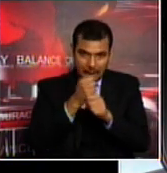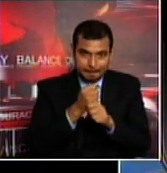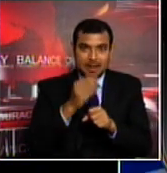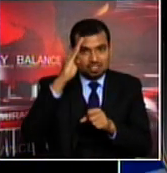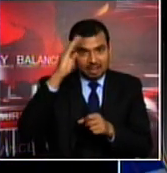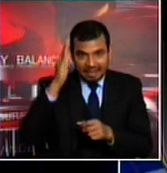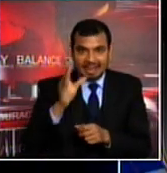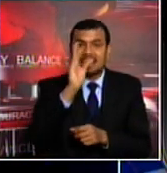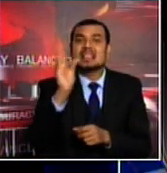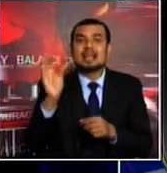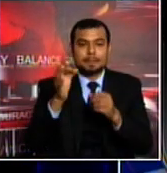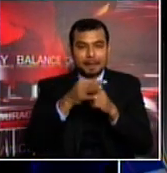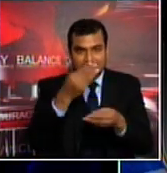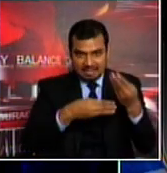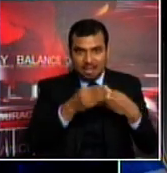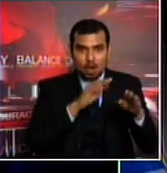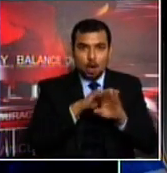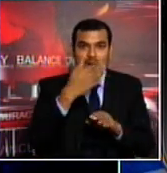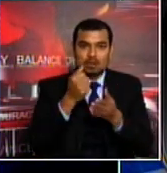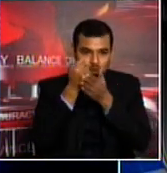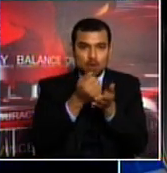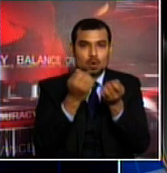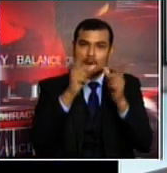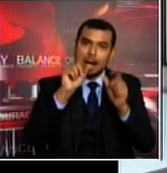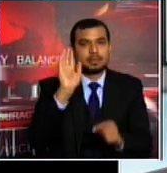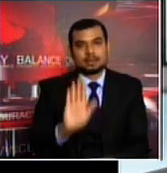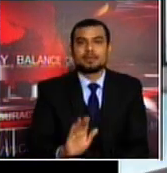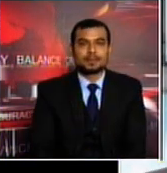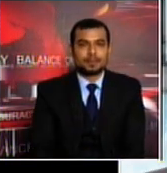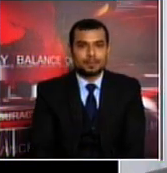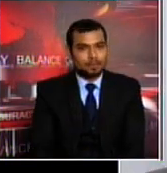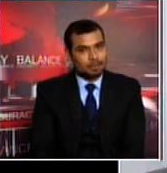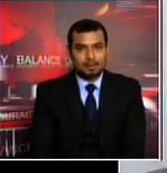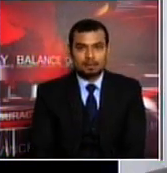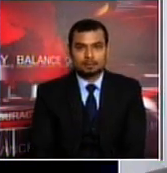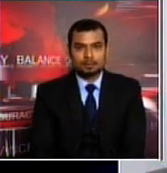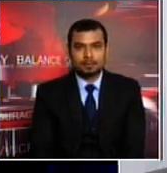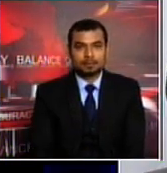सरकारले यातायात व्यवसायीहरूलाई मद्दत गर्नु उचित हुनेछ।